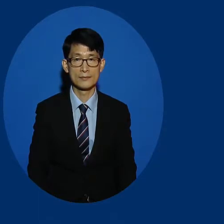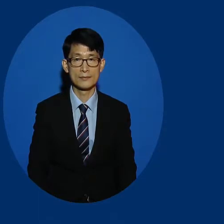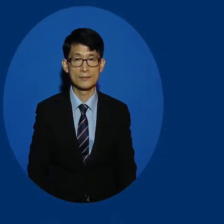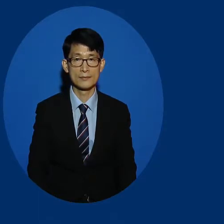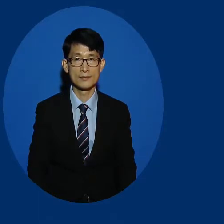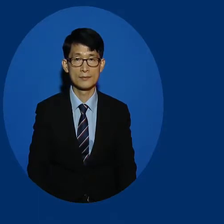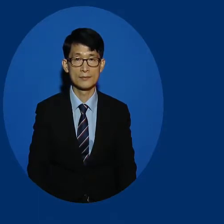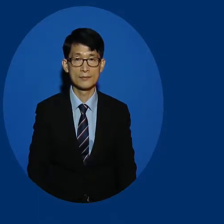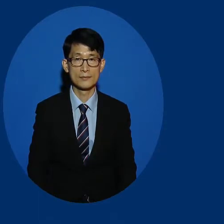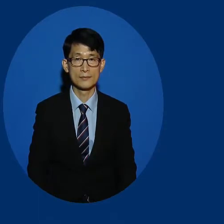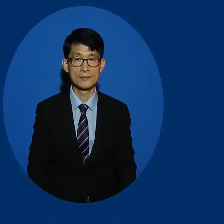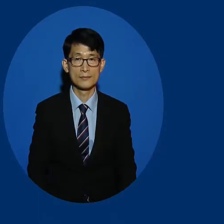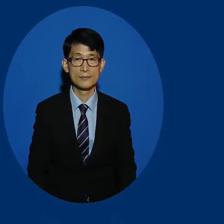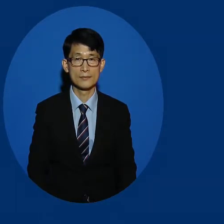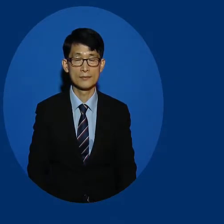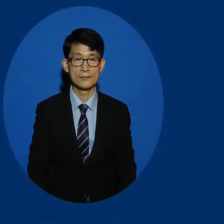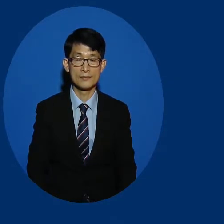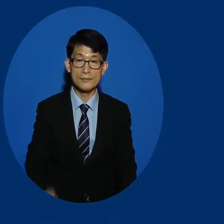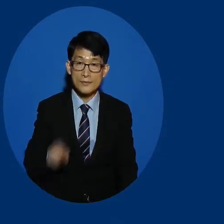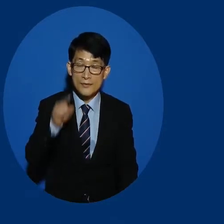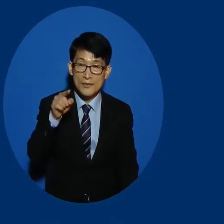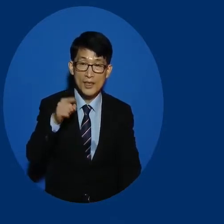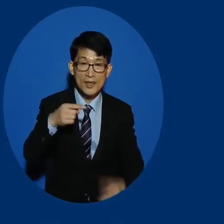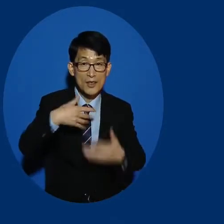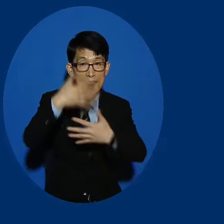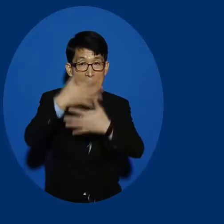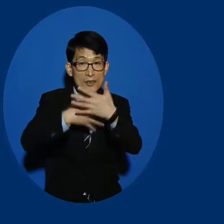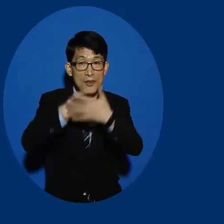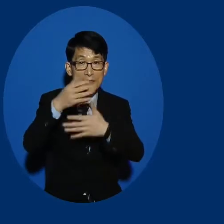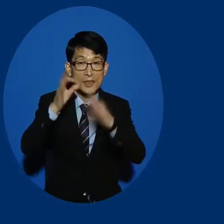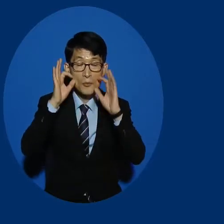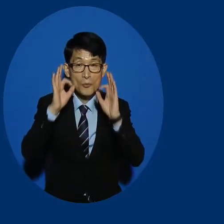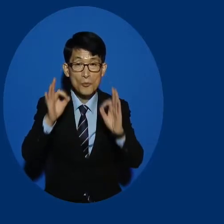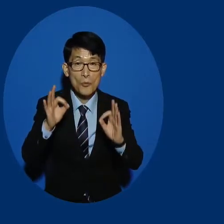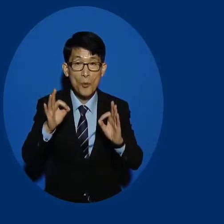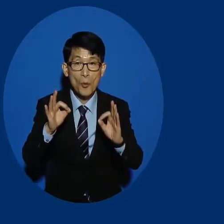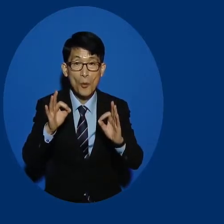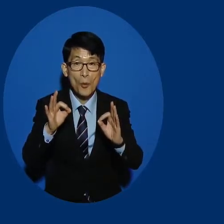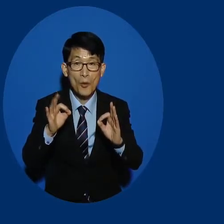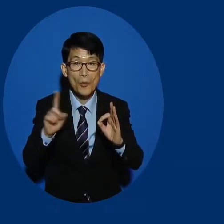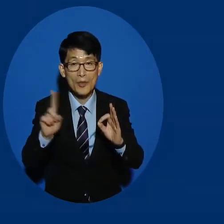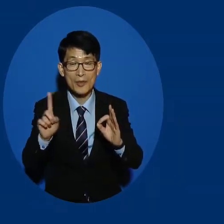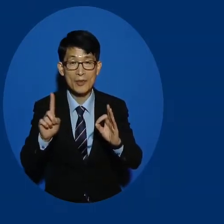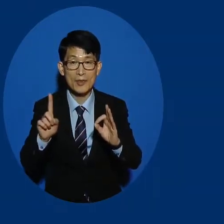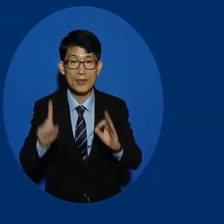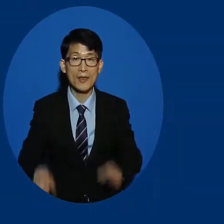around and around now. 자, 다른 점을 확인하셨습니까?